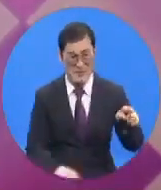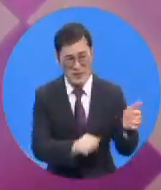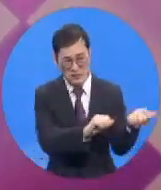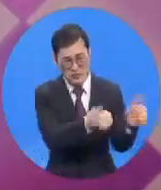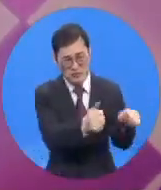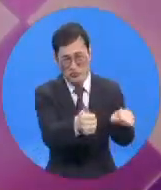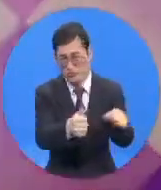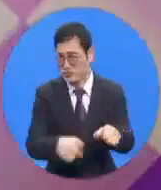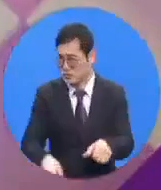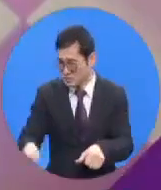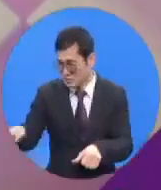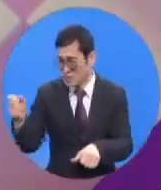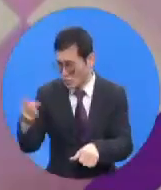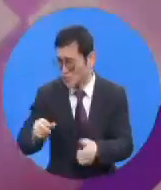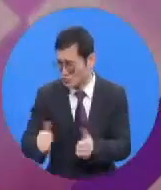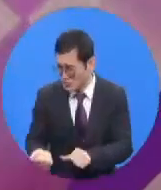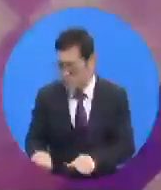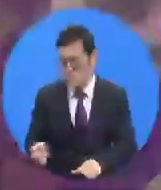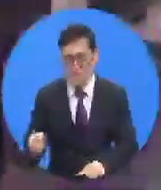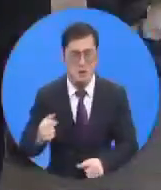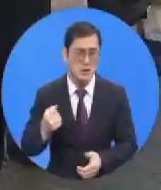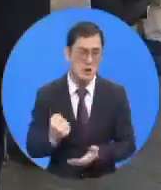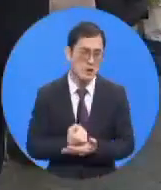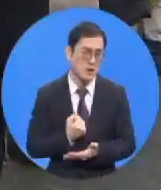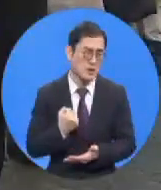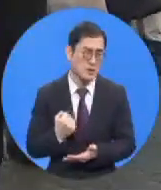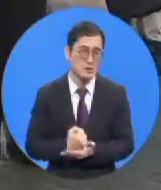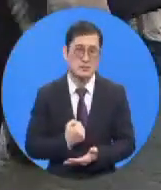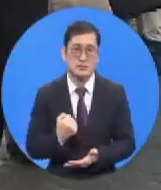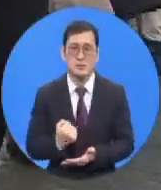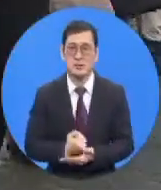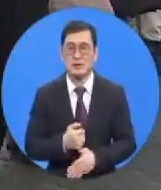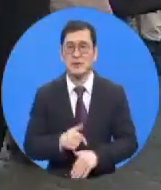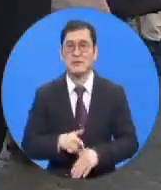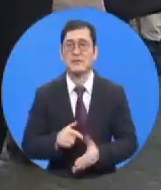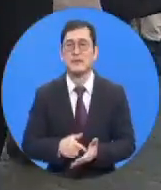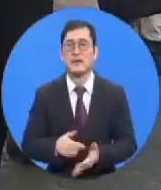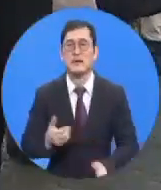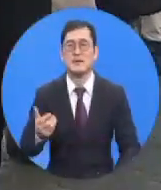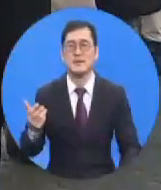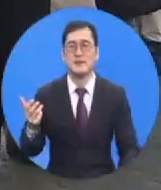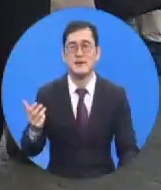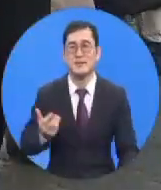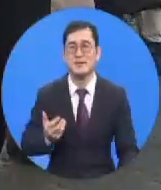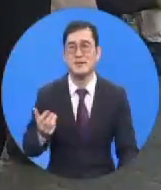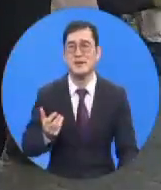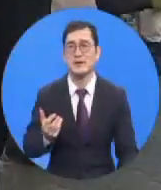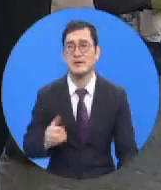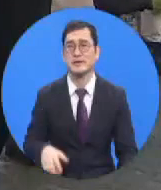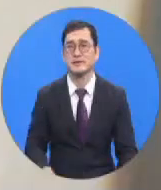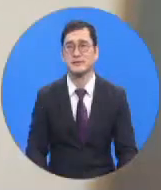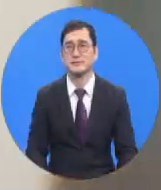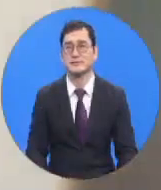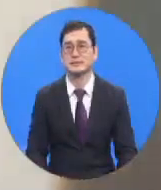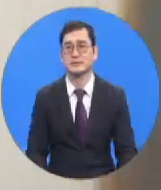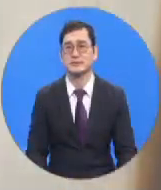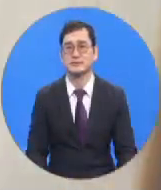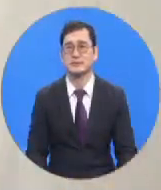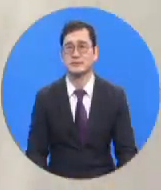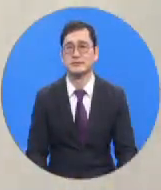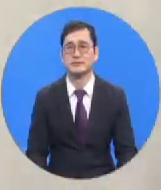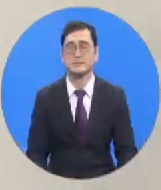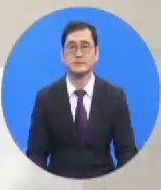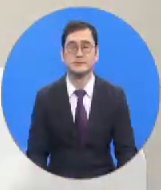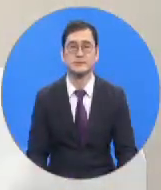사실 앞으로 어떻게 변화될 것인가 이게 중요할 텐데 굉장히 가슴 너무 마음이 아파서 지금 사진도 보이네요. 그리고 이게 제일